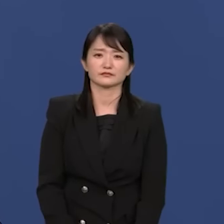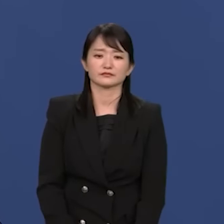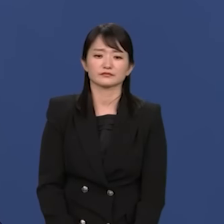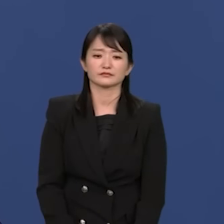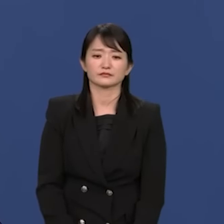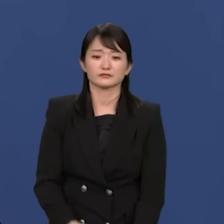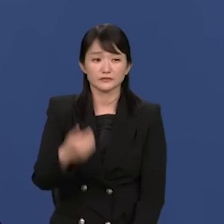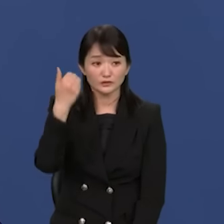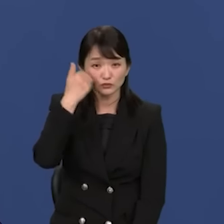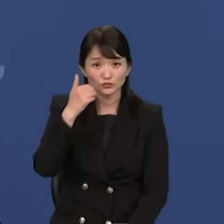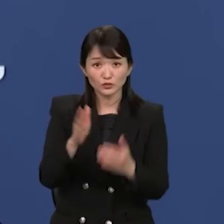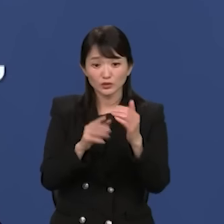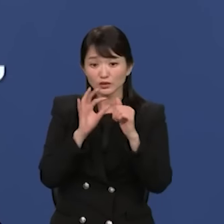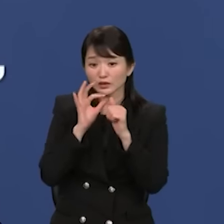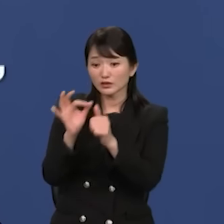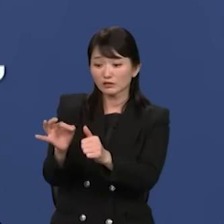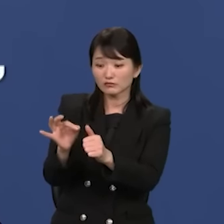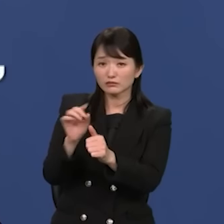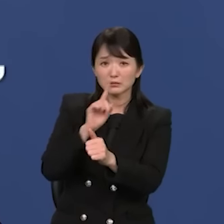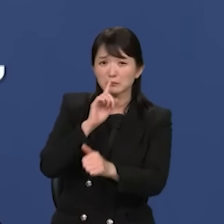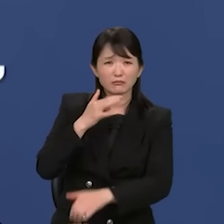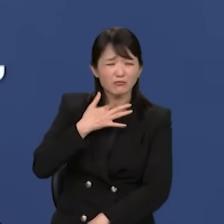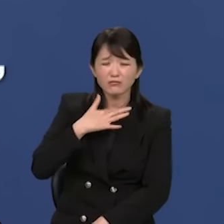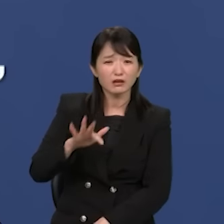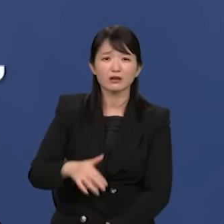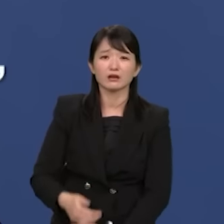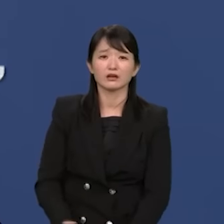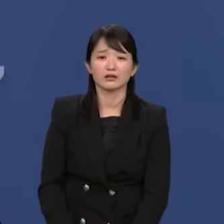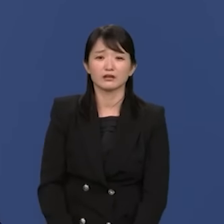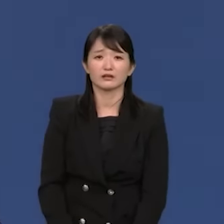누구를 공천을 주라 이런 얘기는 해본 적이 없습니다.